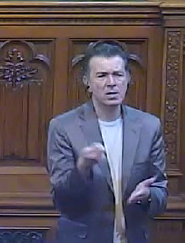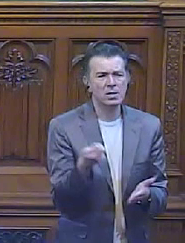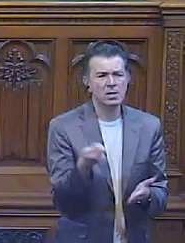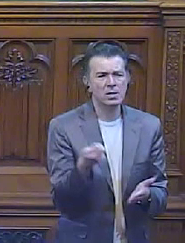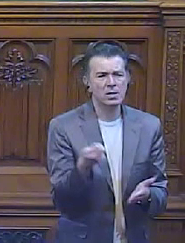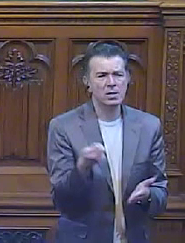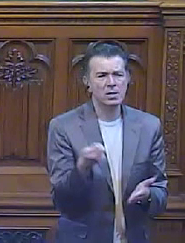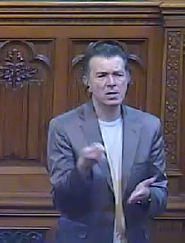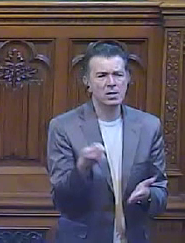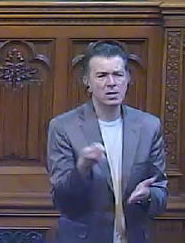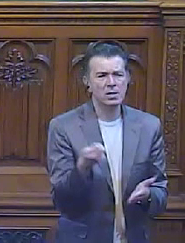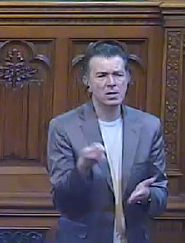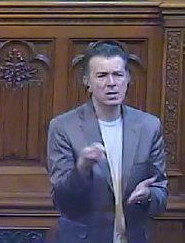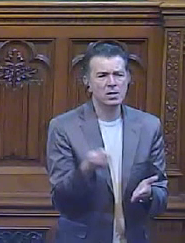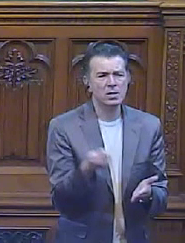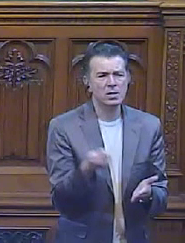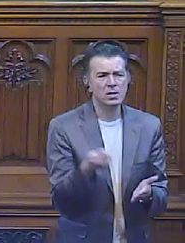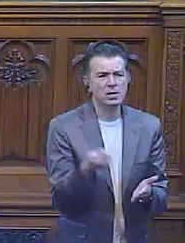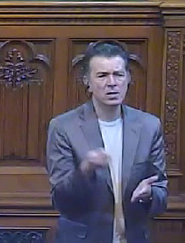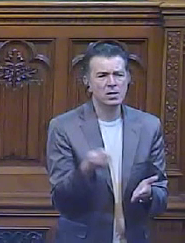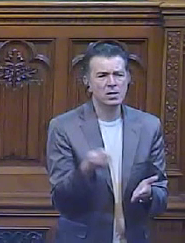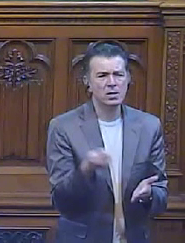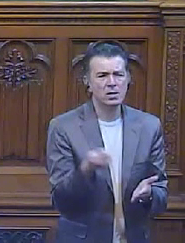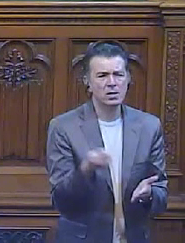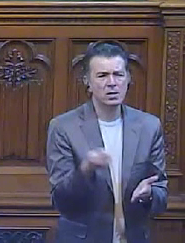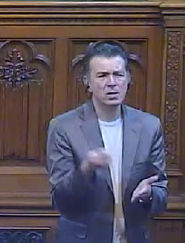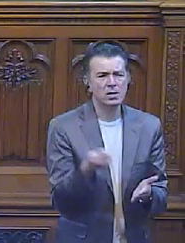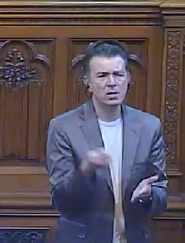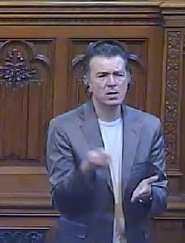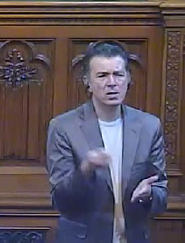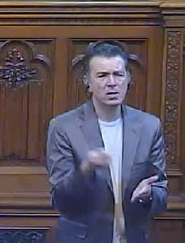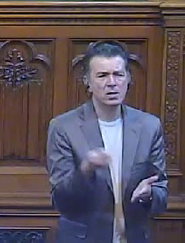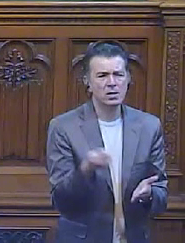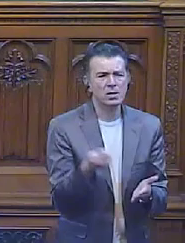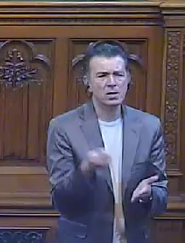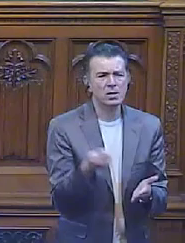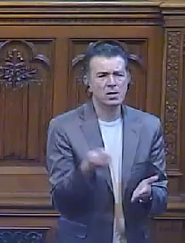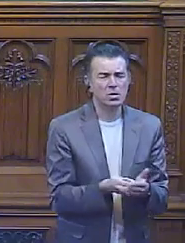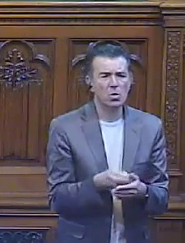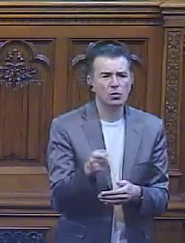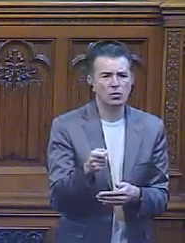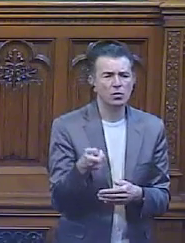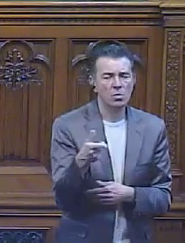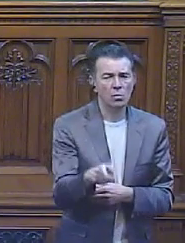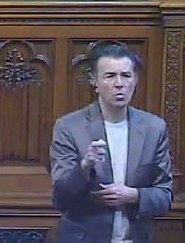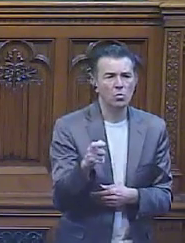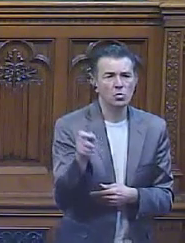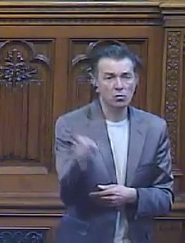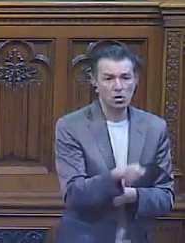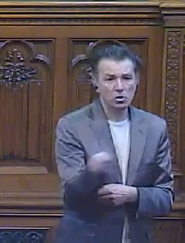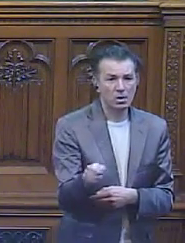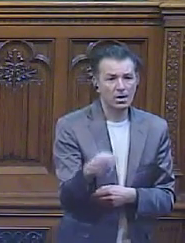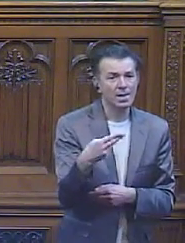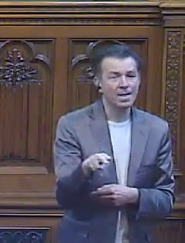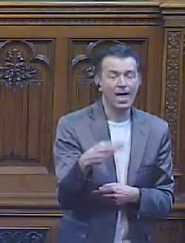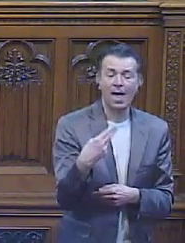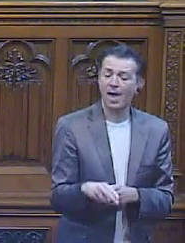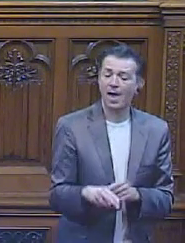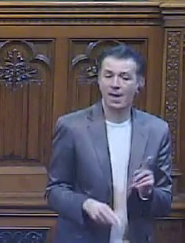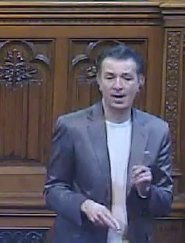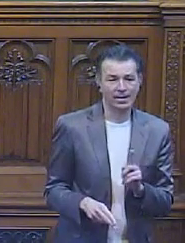Herrn Seidel, ich sehe ihn jetzt gerade nicht, dass der Heizungsschutz gestrichen wurde. Nein, er wurde durch die